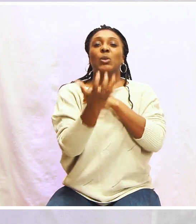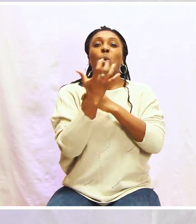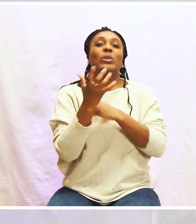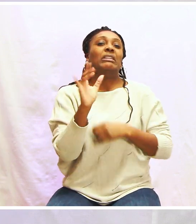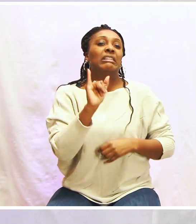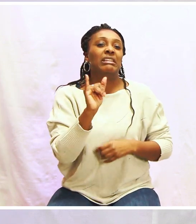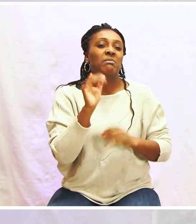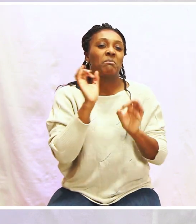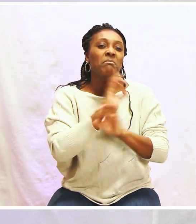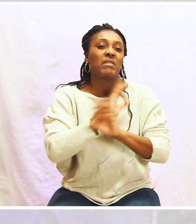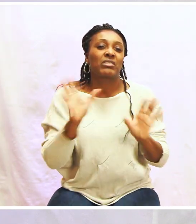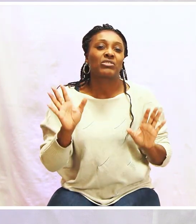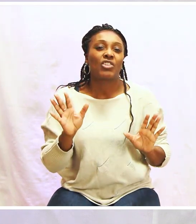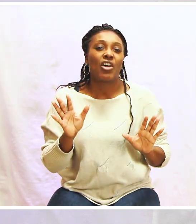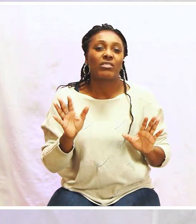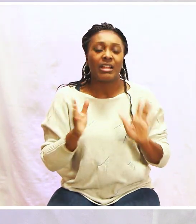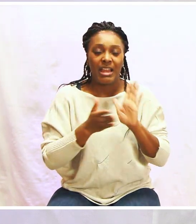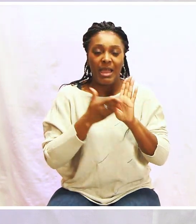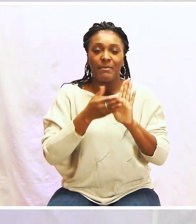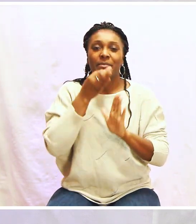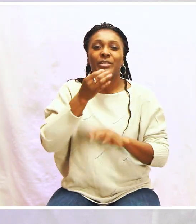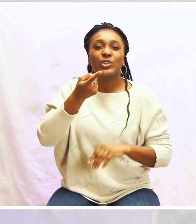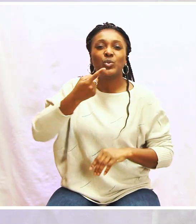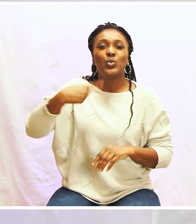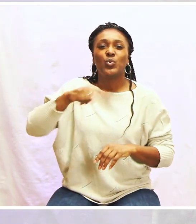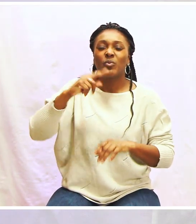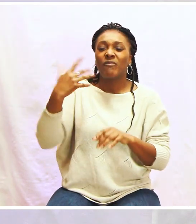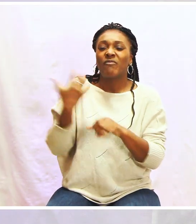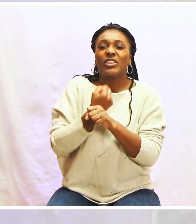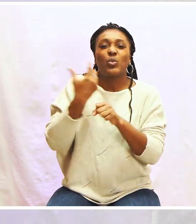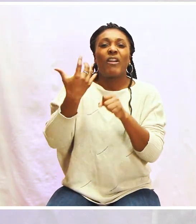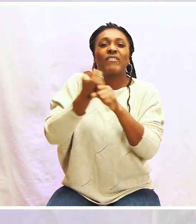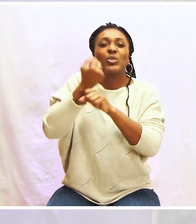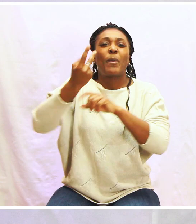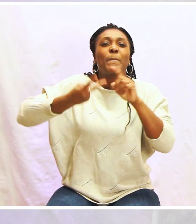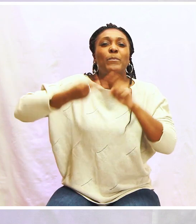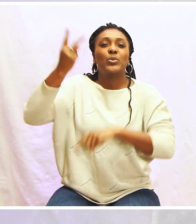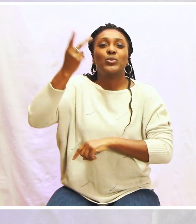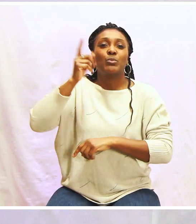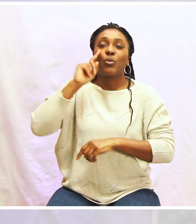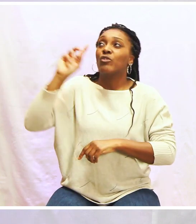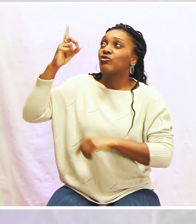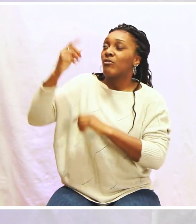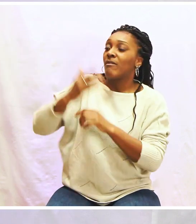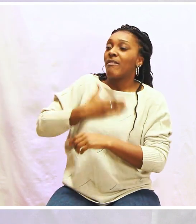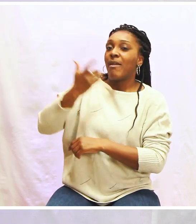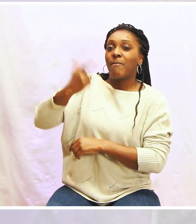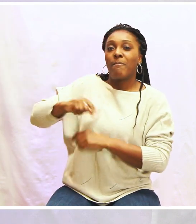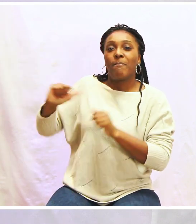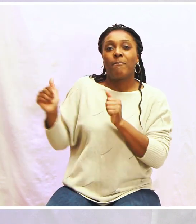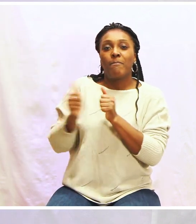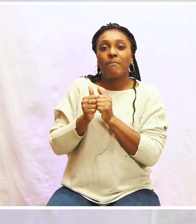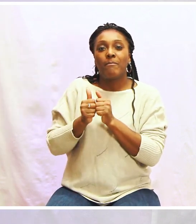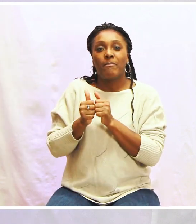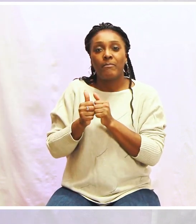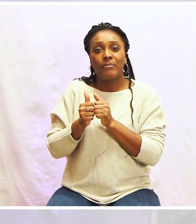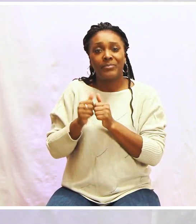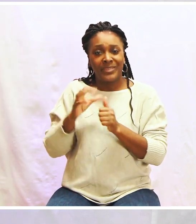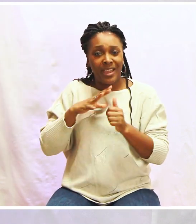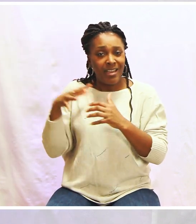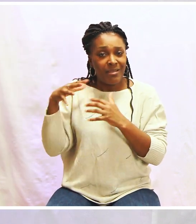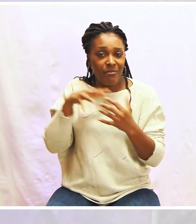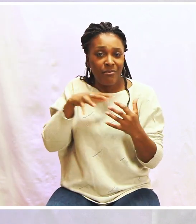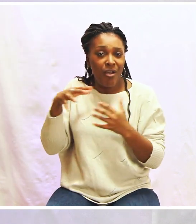sommes des plus que vainqueurs par celui qui nous a aimés dans toutes ces choses-là. Il parle des épreuves, des tribulations, des